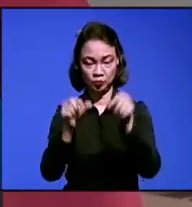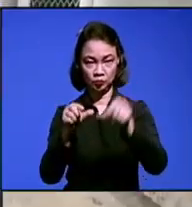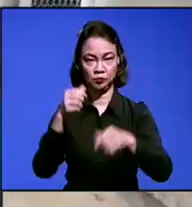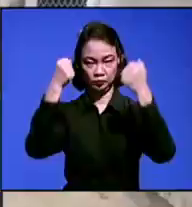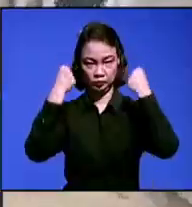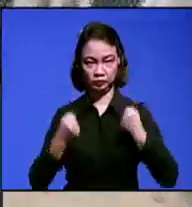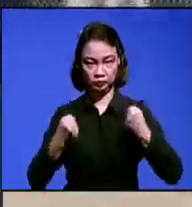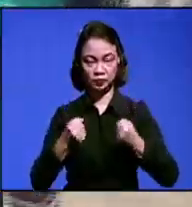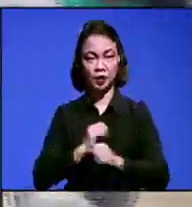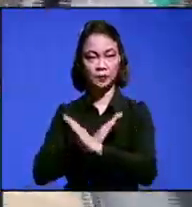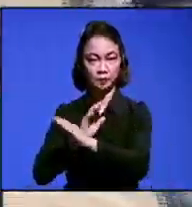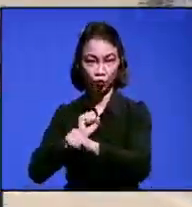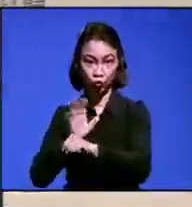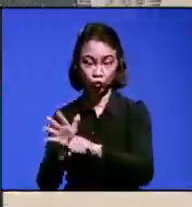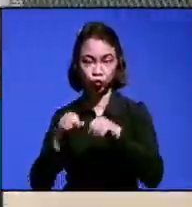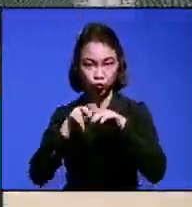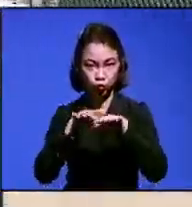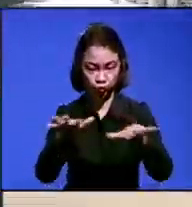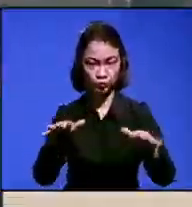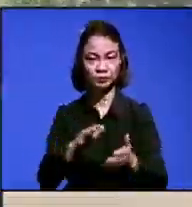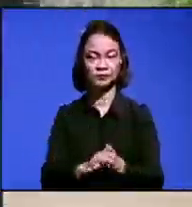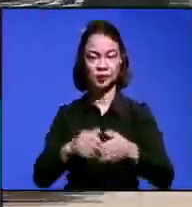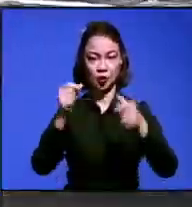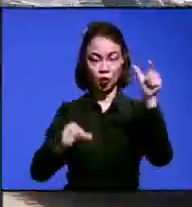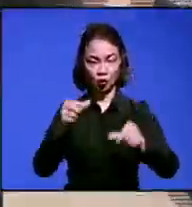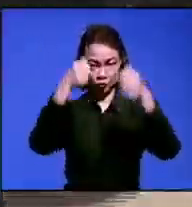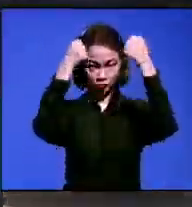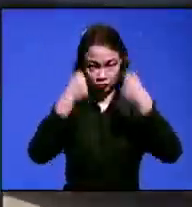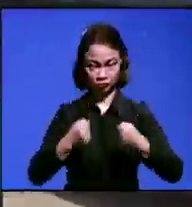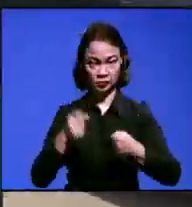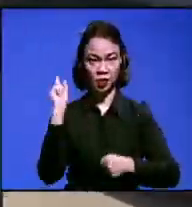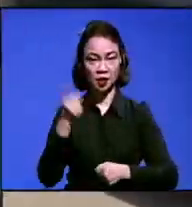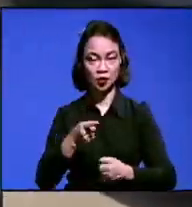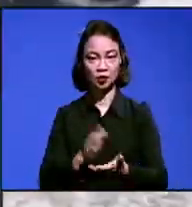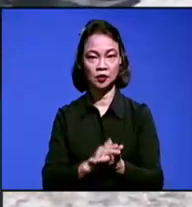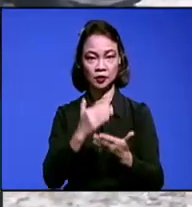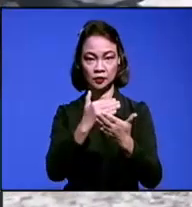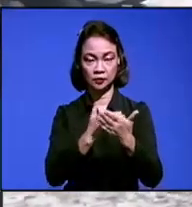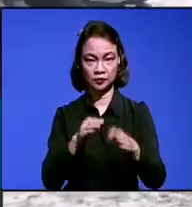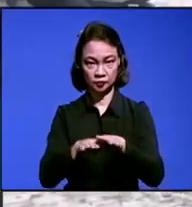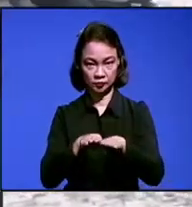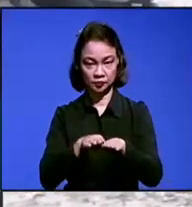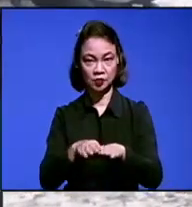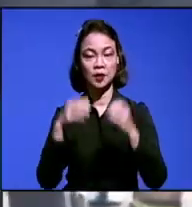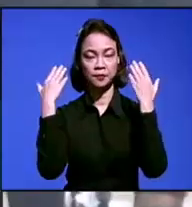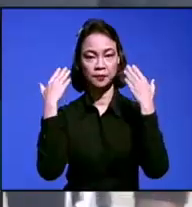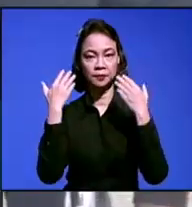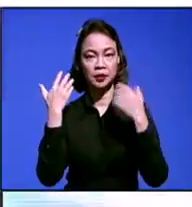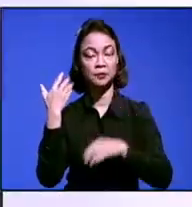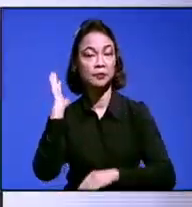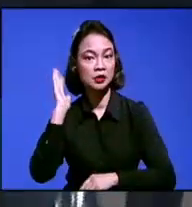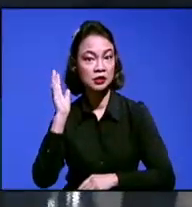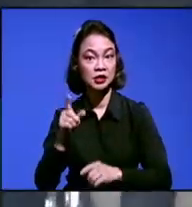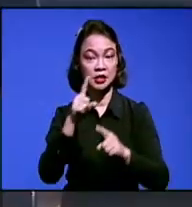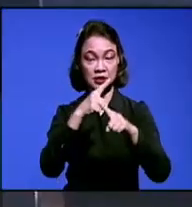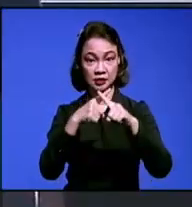pencegahan penyebaran virus COVID-19. Tahanan yang dibebaskan harus telah menjalani masa asimilasi, yakni menyelesaikan 1/3 masa